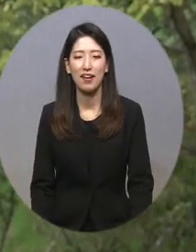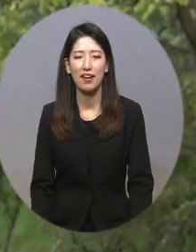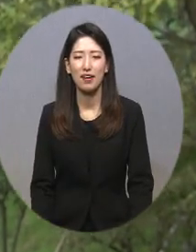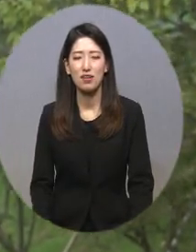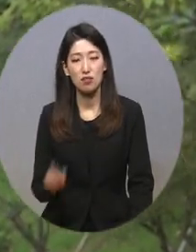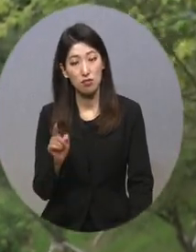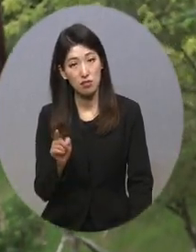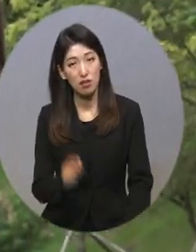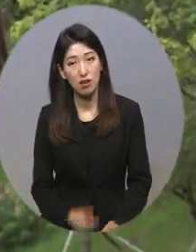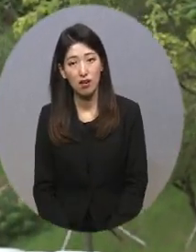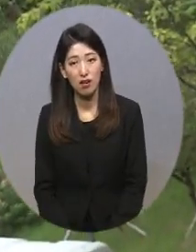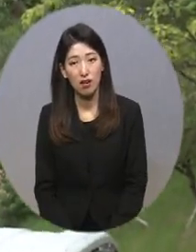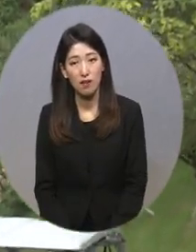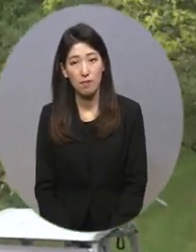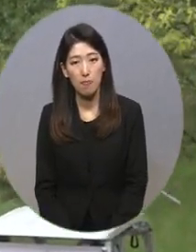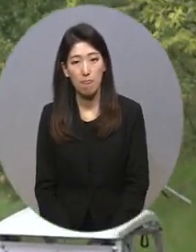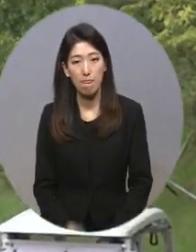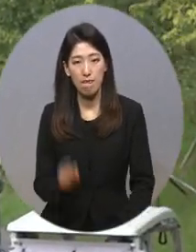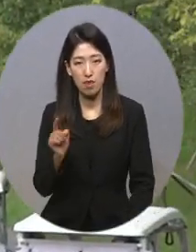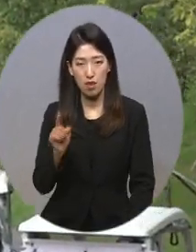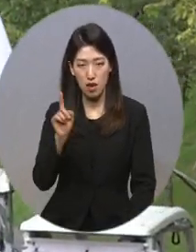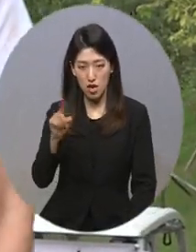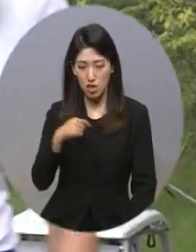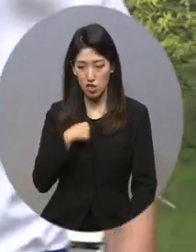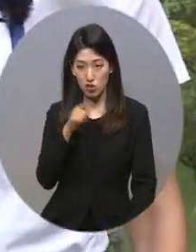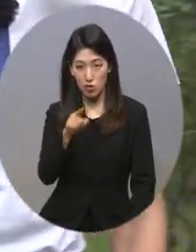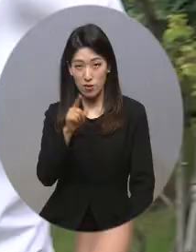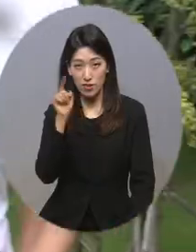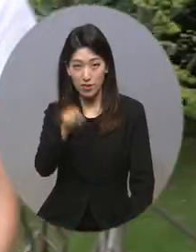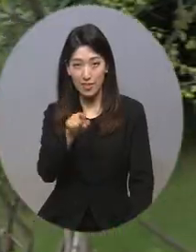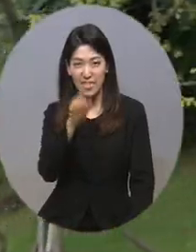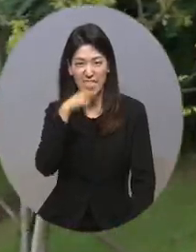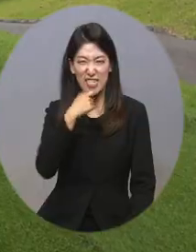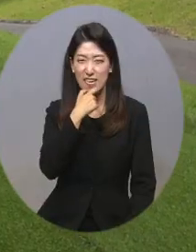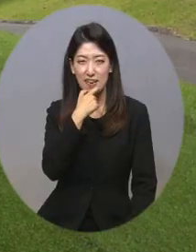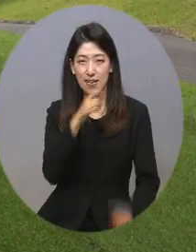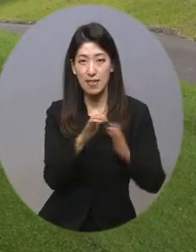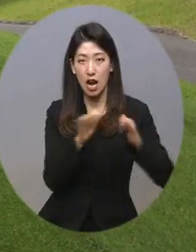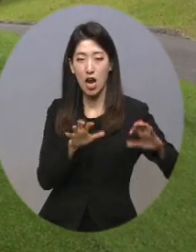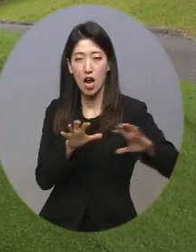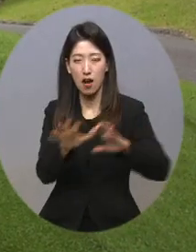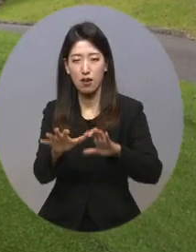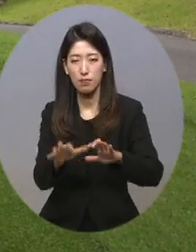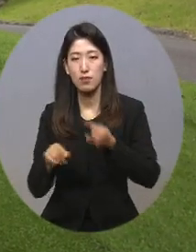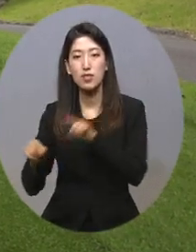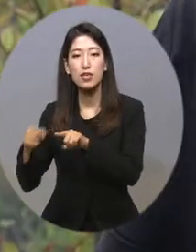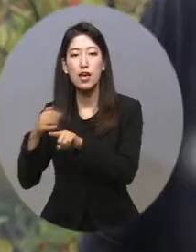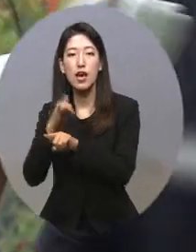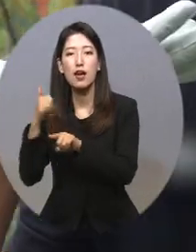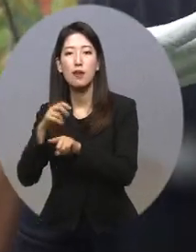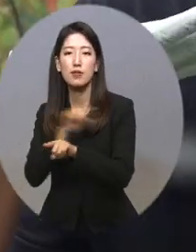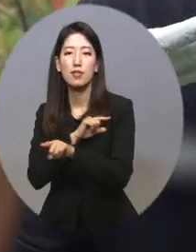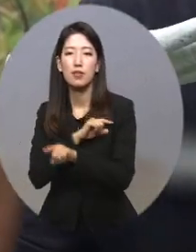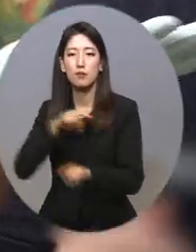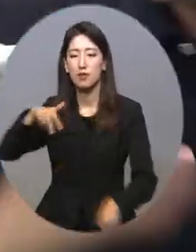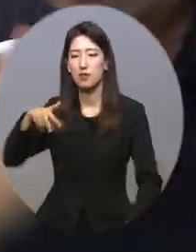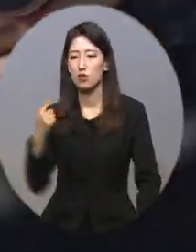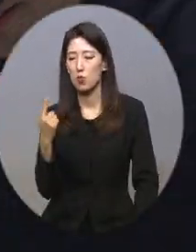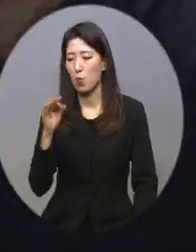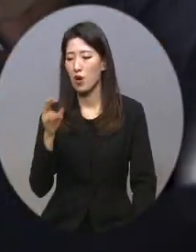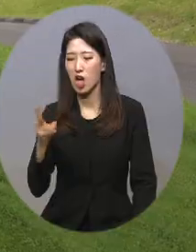이렇게 이긴 적도. 너 이제 안 이길 생길 것 같아. 여러분. 잘못 나온 것 같아. 조영훈입니다. 내가